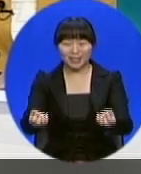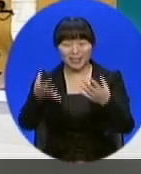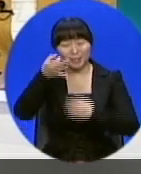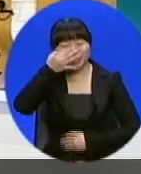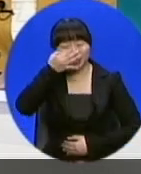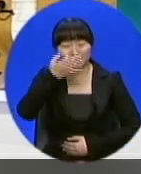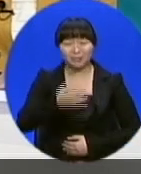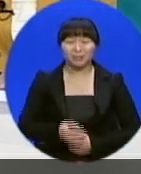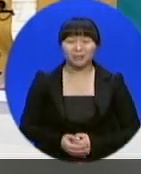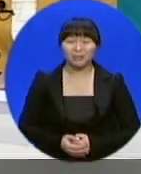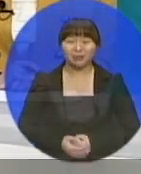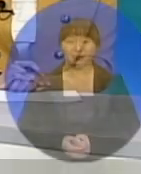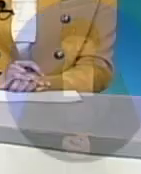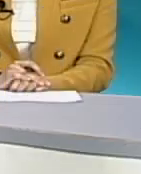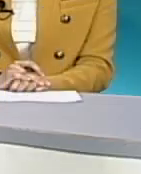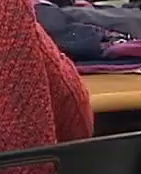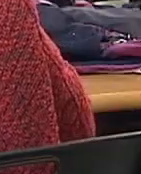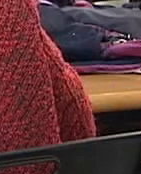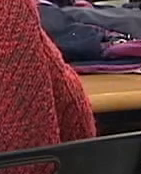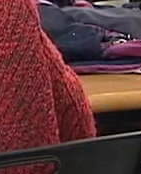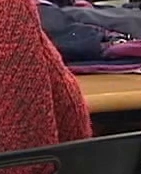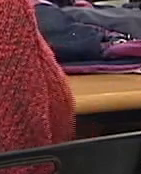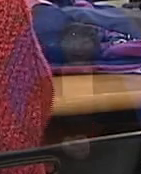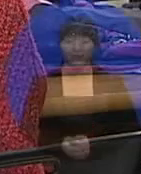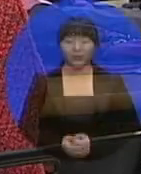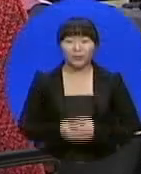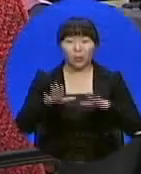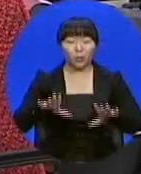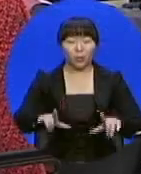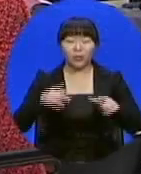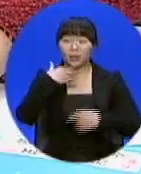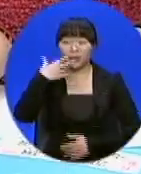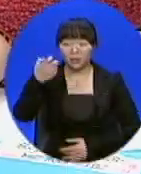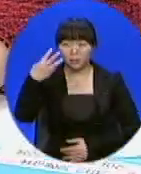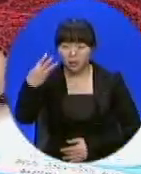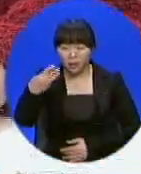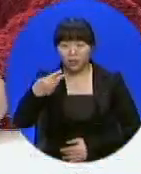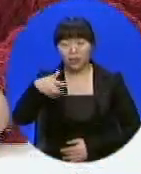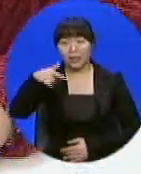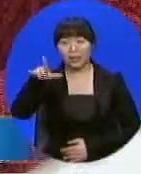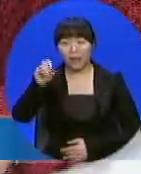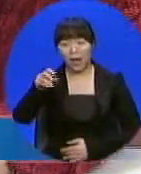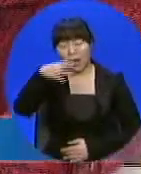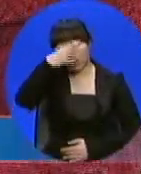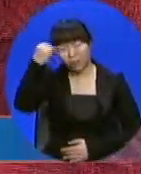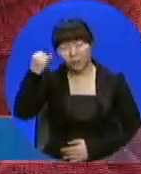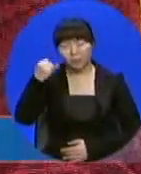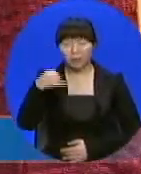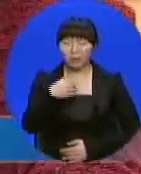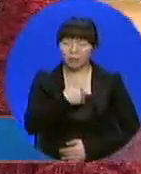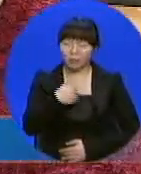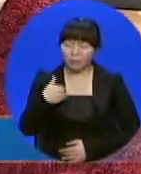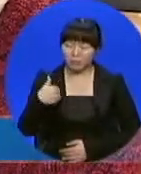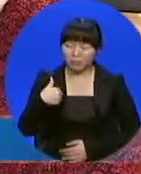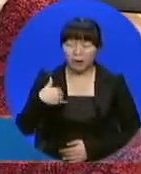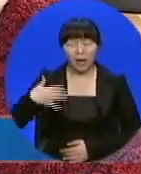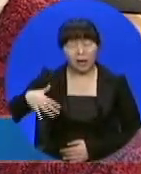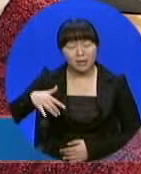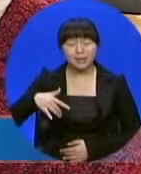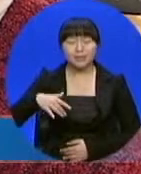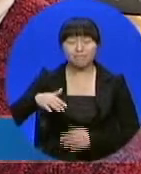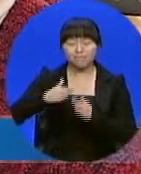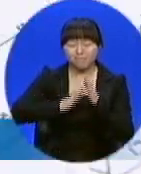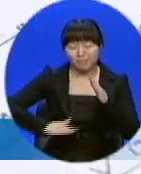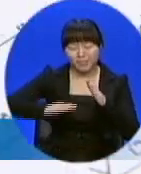정유림 기자가 다녀왔습니다. 올해 73이 된 강영순 할머니. 넉넉지 못한 가정 형편으로